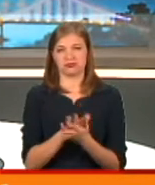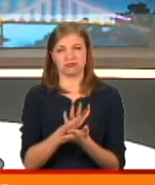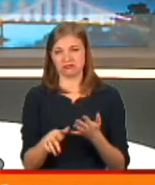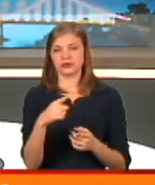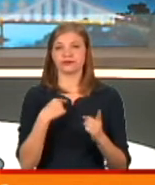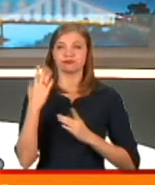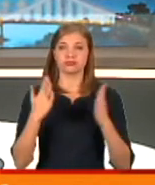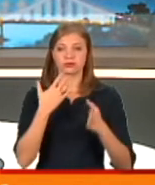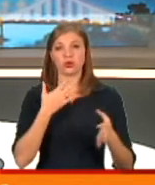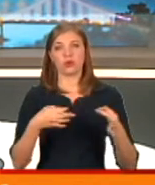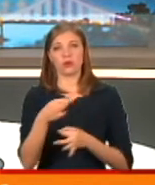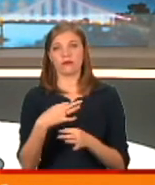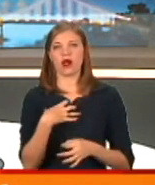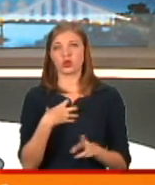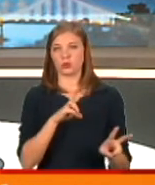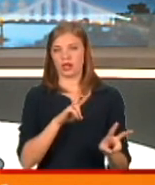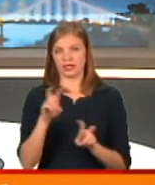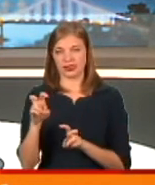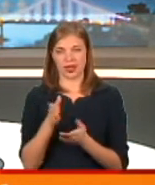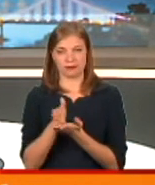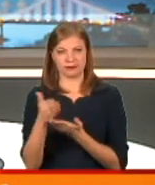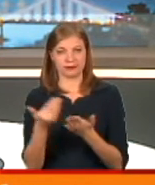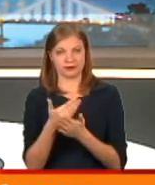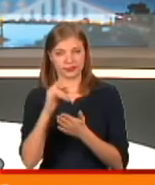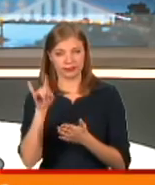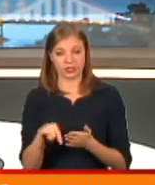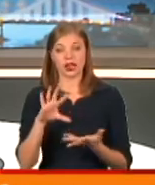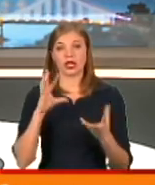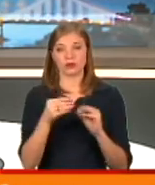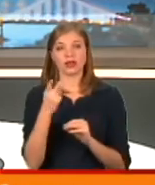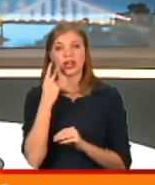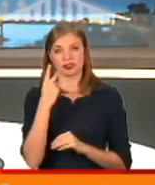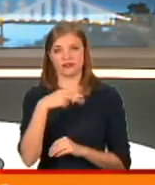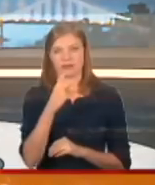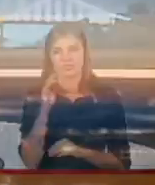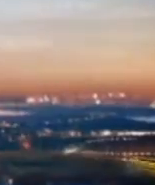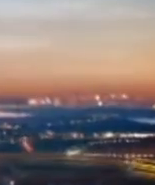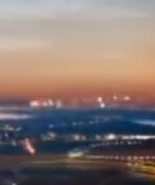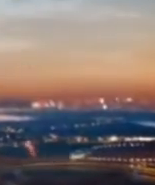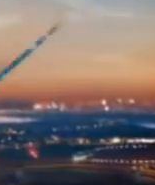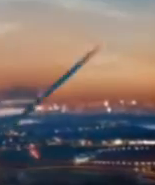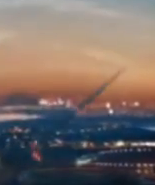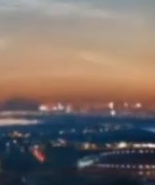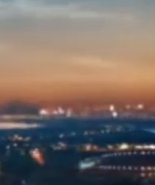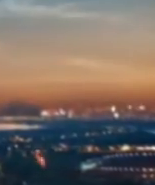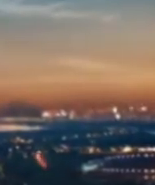безкоштовно. Голосуйте та обговорюйте актуальні теми в розділі «Вікна». Результати, як завжди, о 22:00.